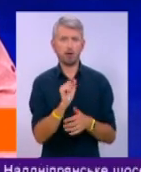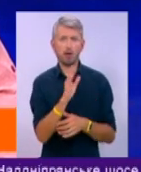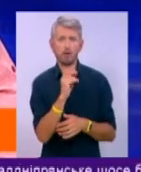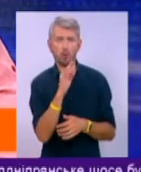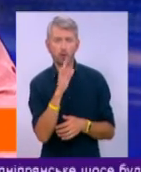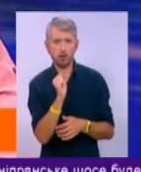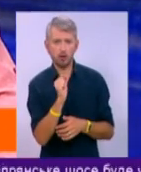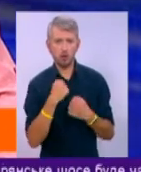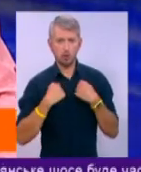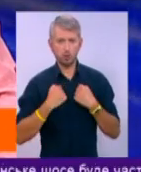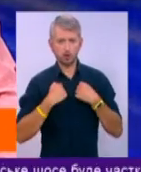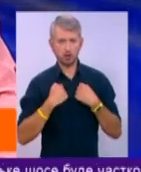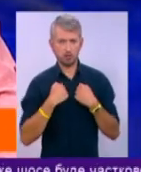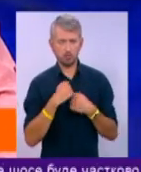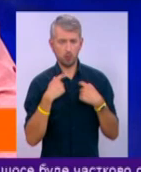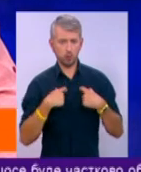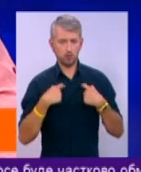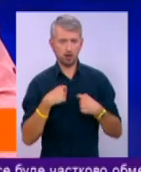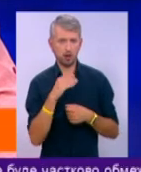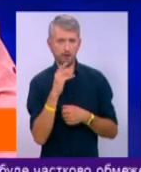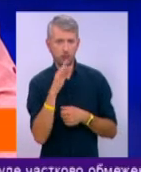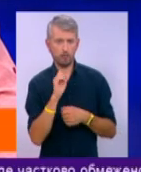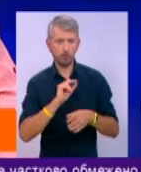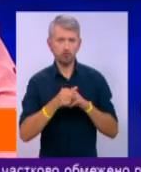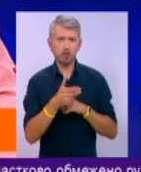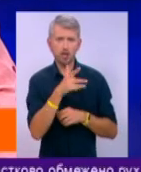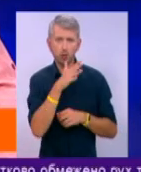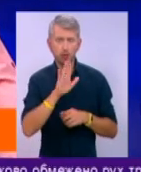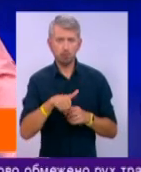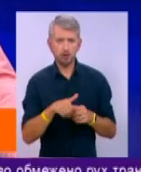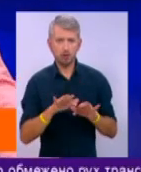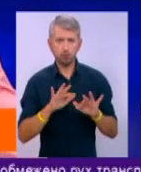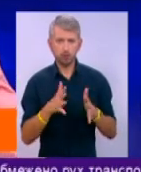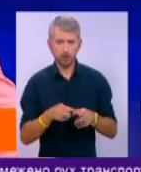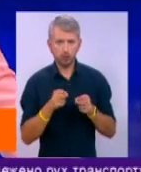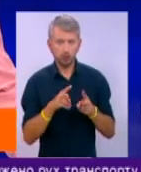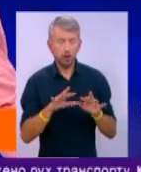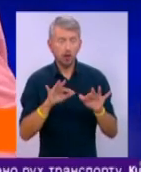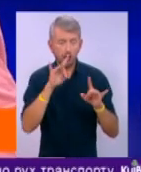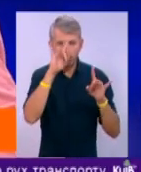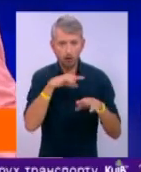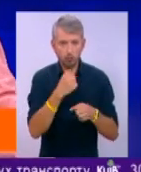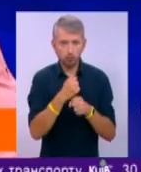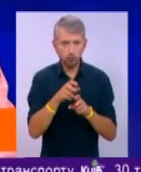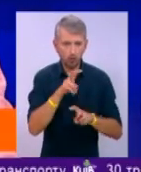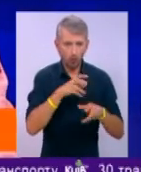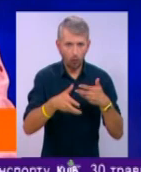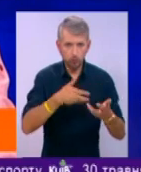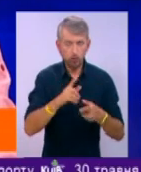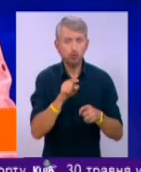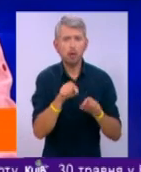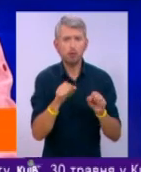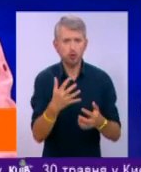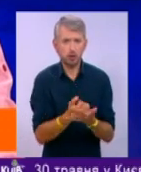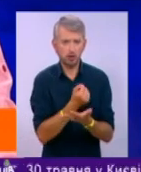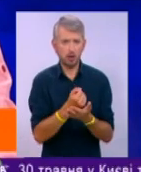там рюкзаки так звані. Там, тобто через декілька років після самої події злочину раптом робляться обшуки. Ну, що там вже можна знайти? Uh-huh. А справа, даруйте,